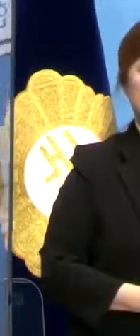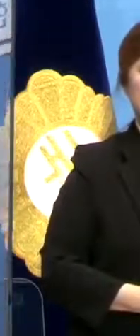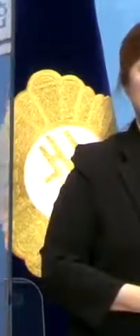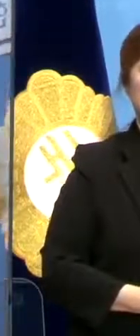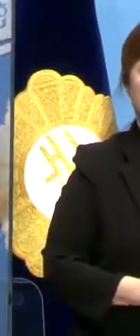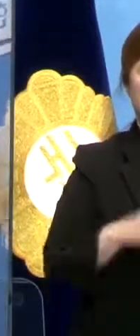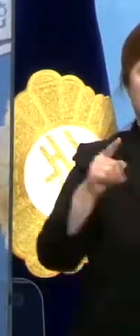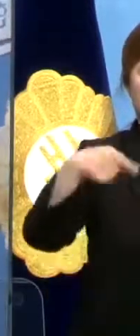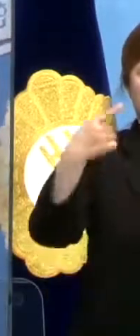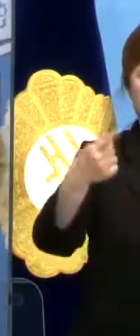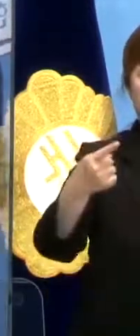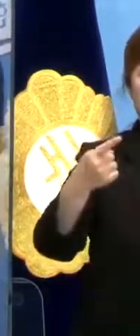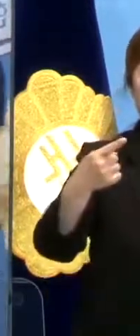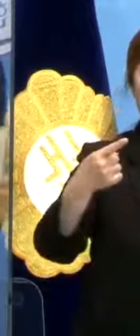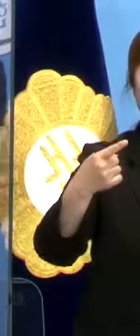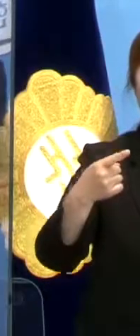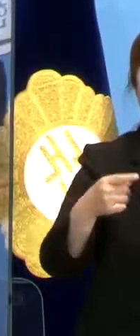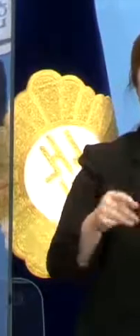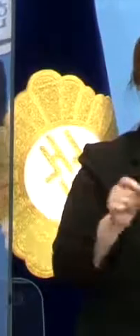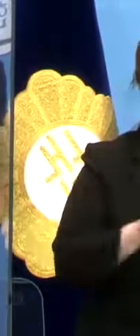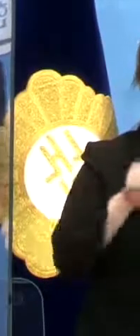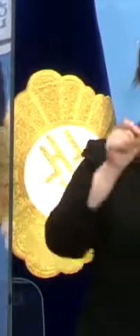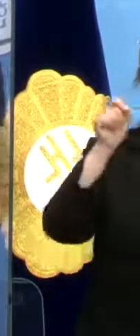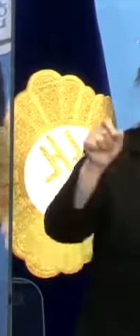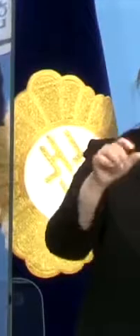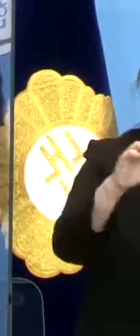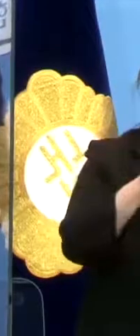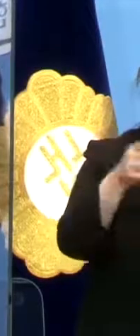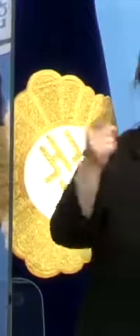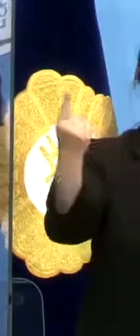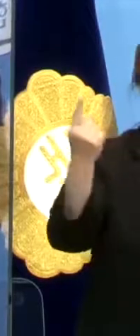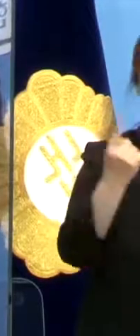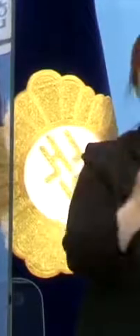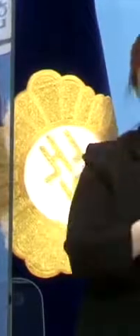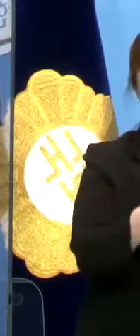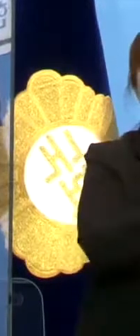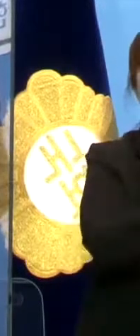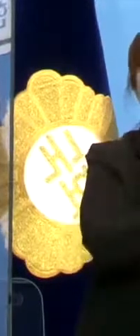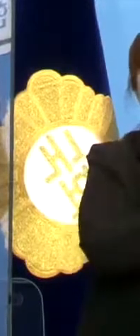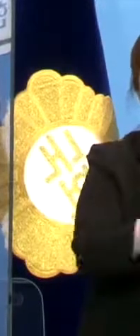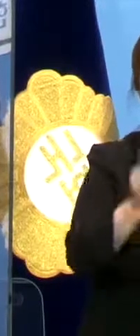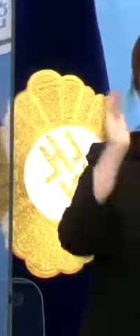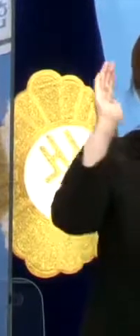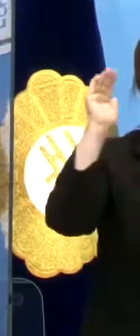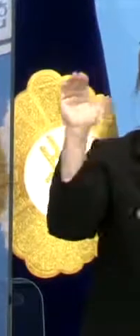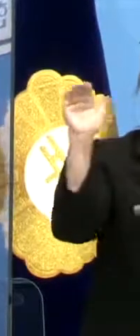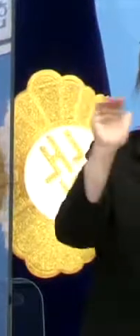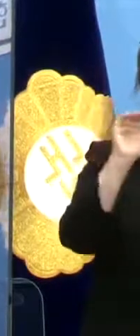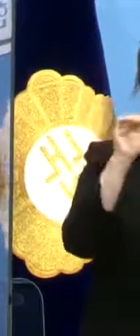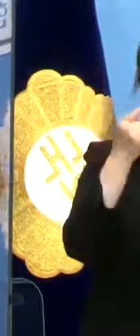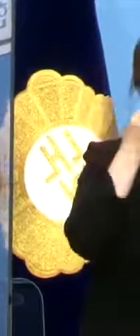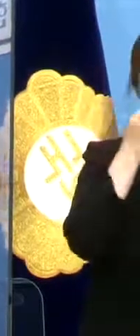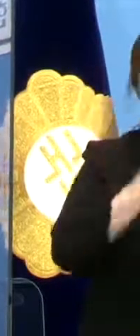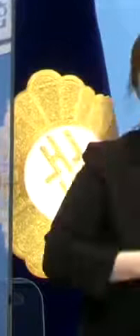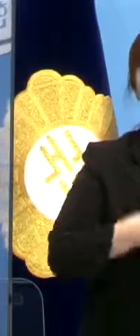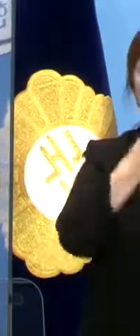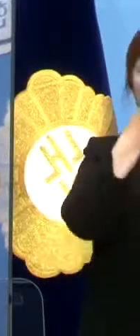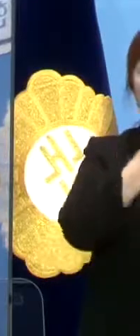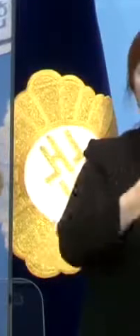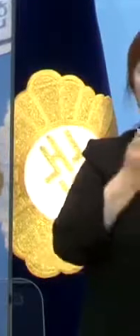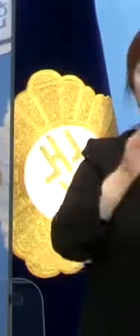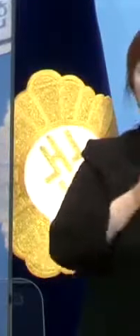4 다음은 멀리 대구에서 오신 육아 적분 들의 말씀을 듣겠습니다 적 힘드시겠지만